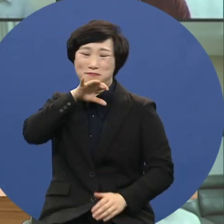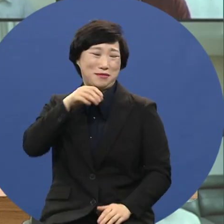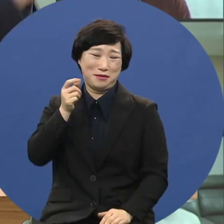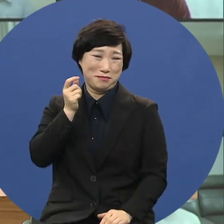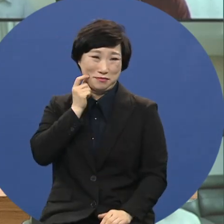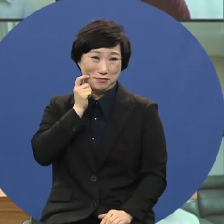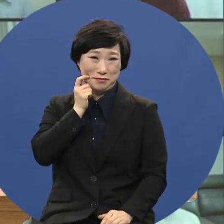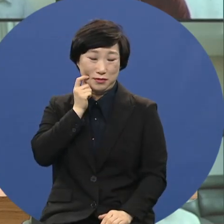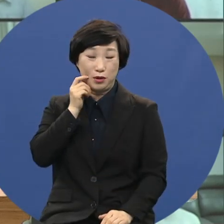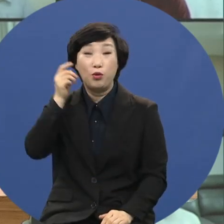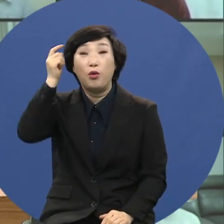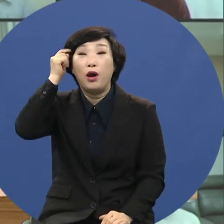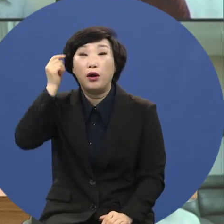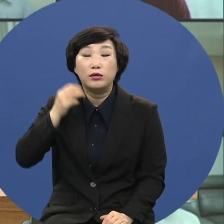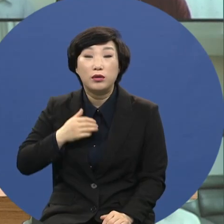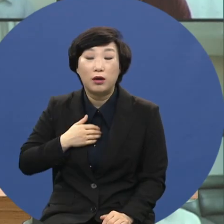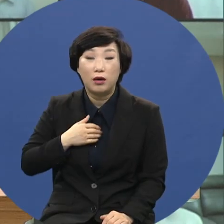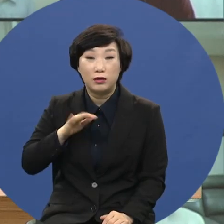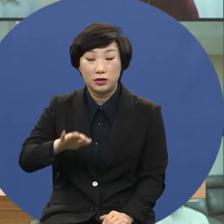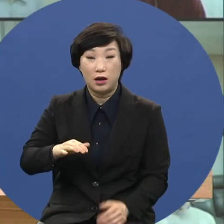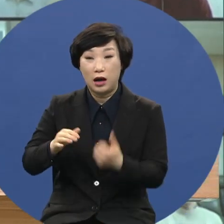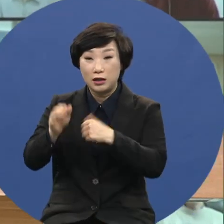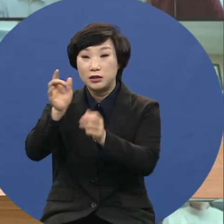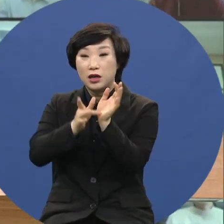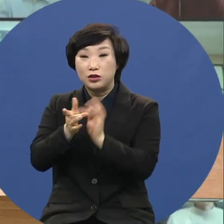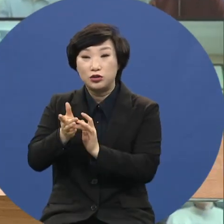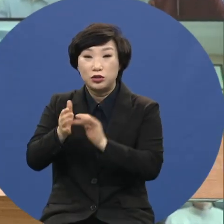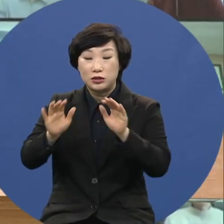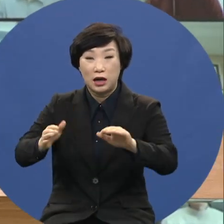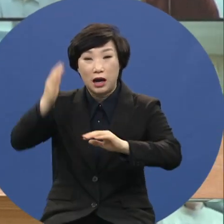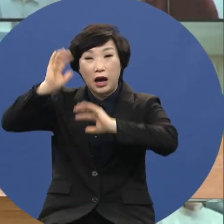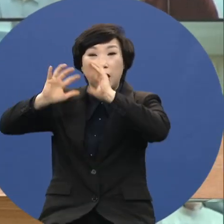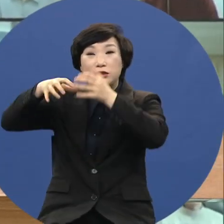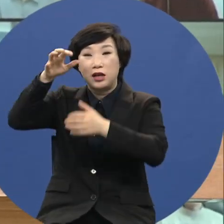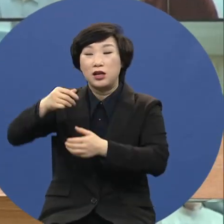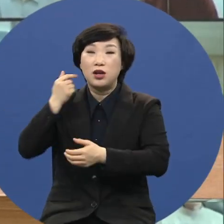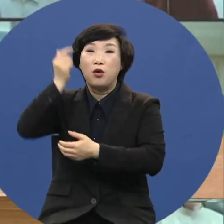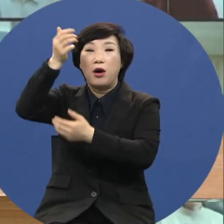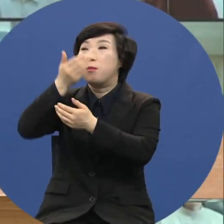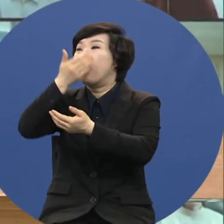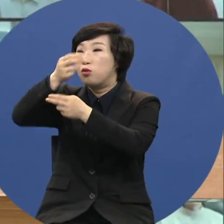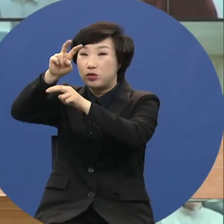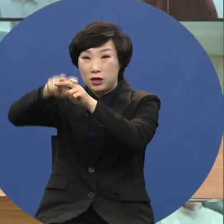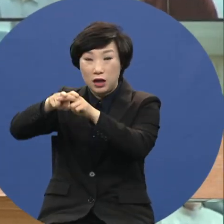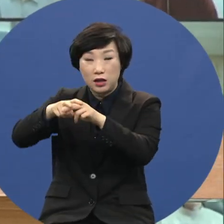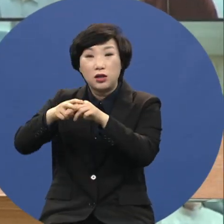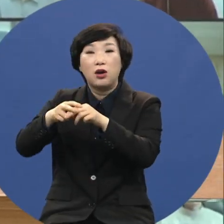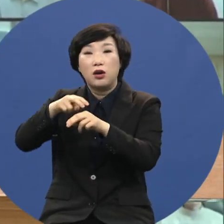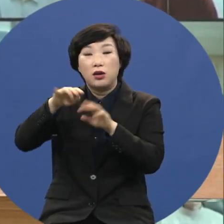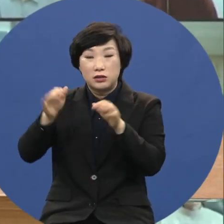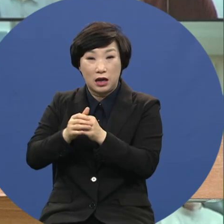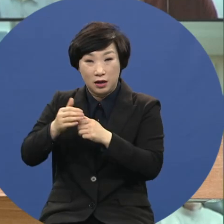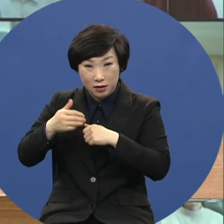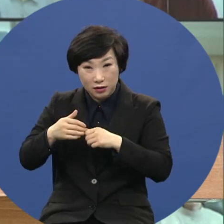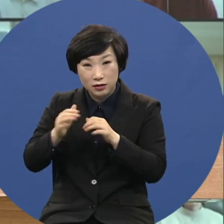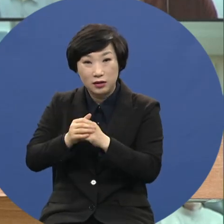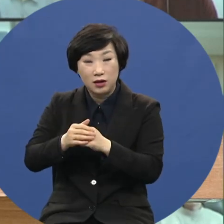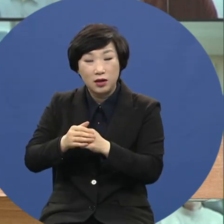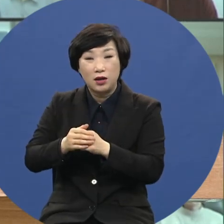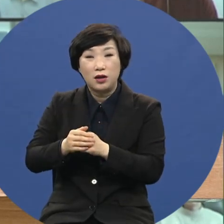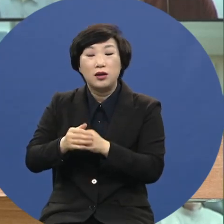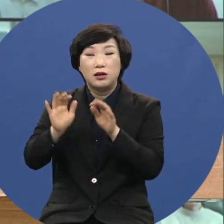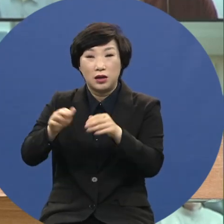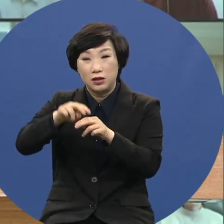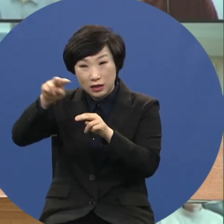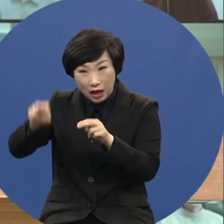않는다. 왜? 아들을 하늘에서 영광스러운 보좌에서 내려오게 만들어서 그가 나